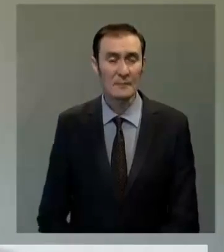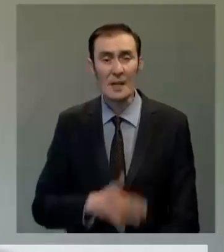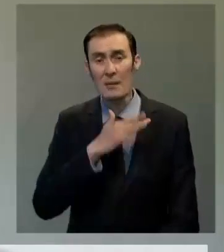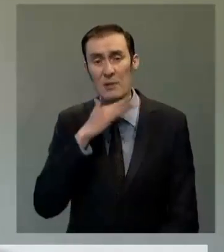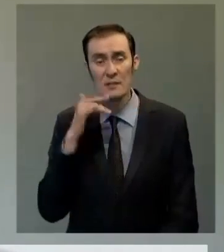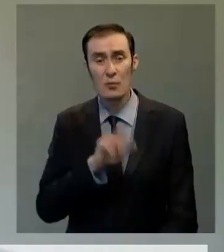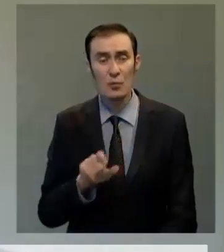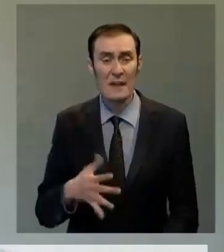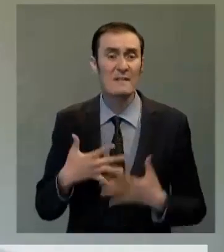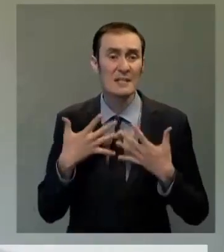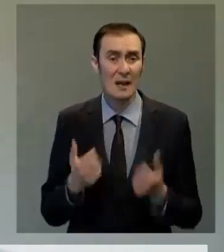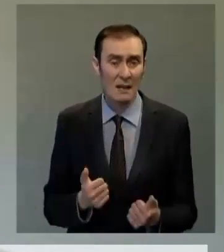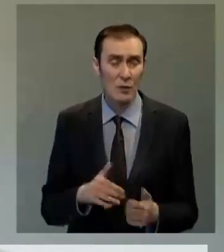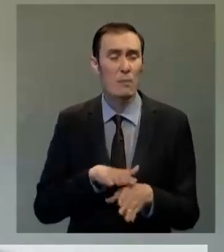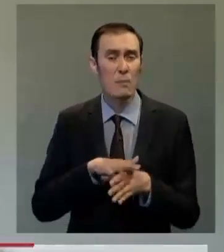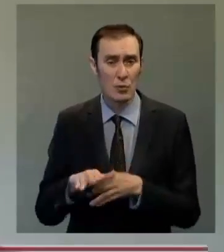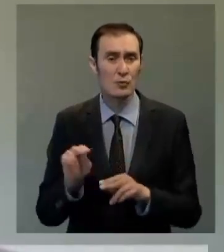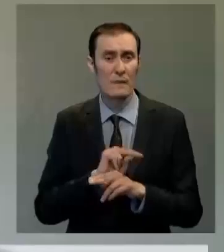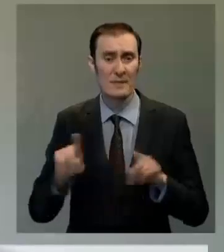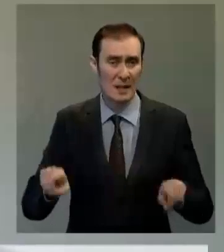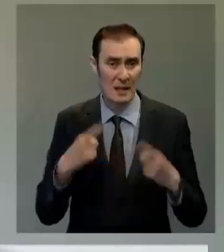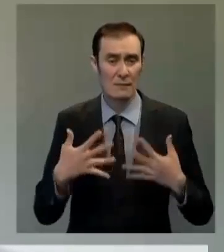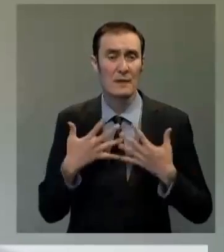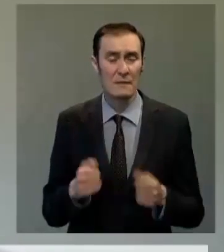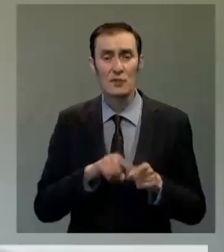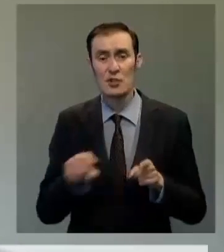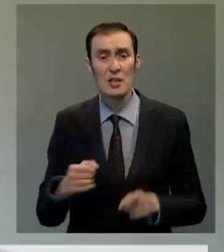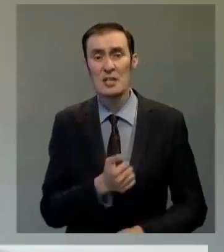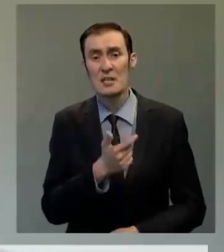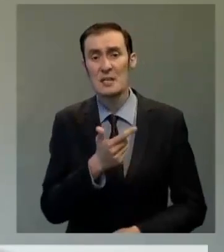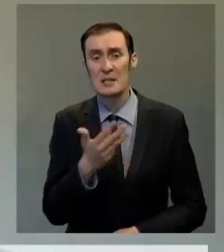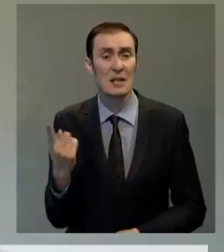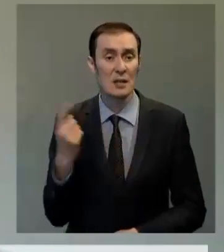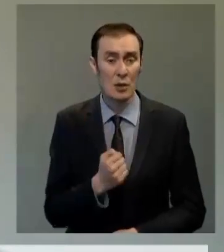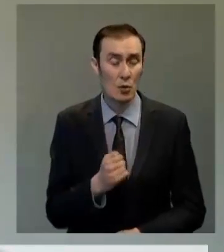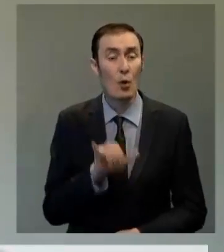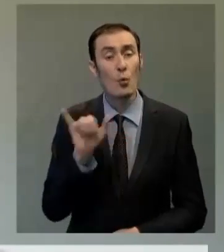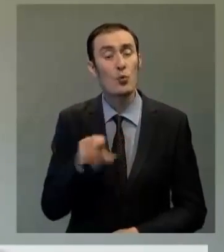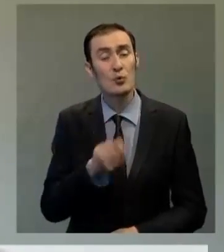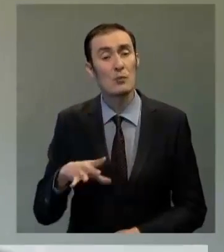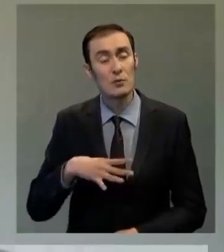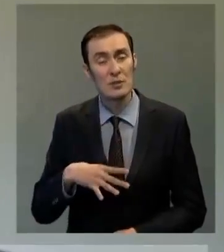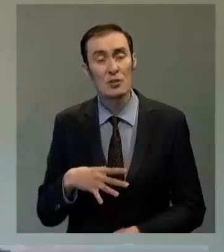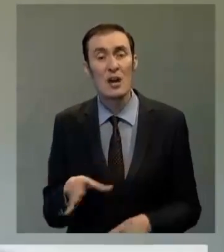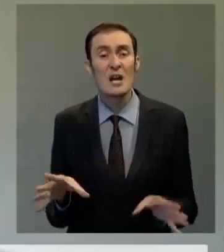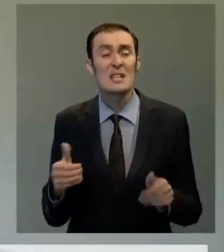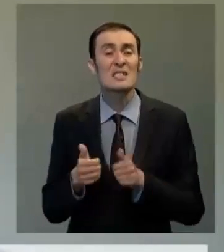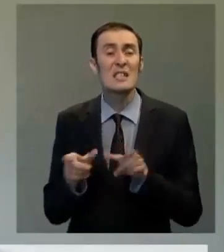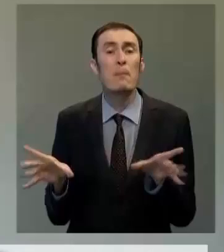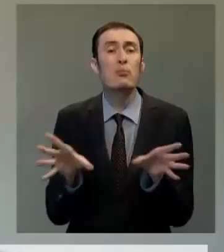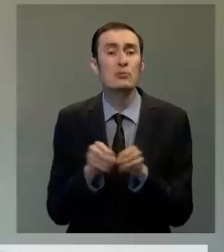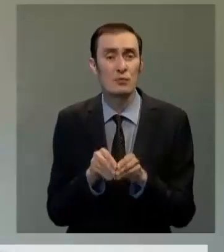Большинство людей выздоравливают и полностью восстанавливаются в течение нескольких недель, но у людей могут быть сопутствующие